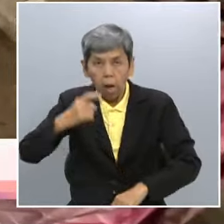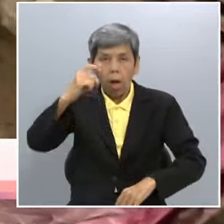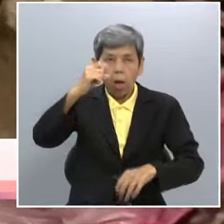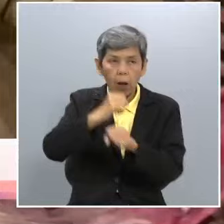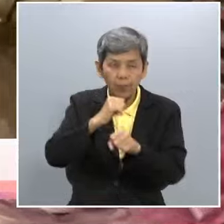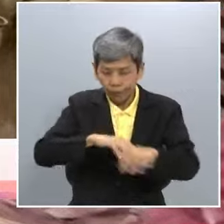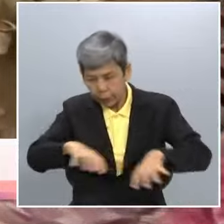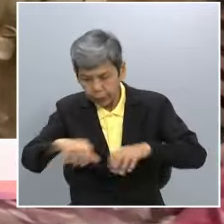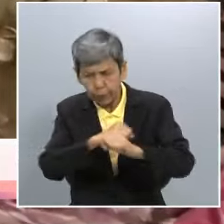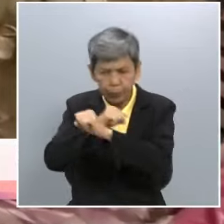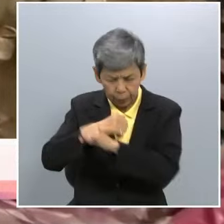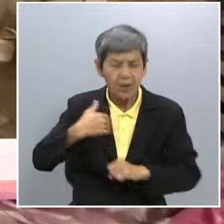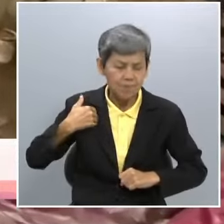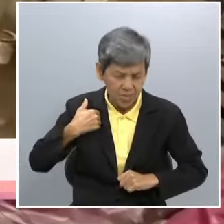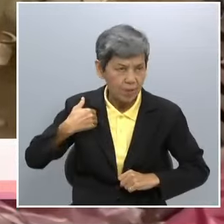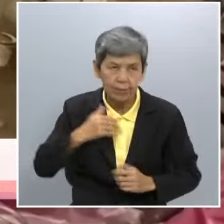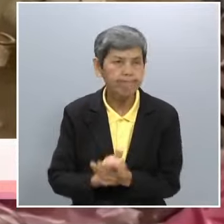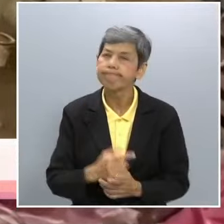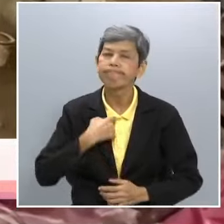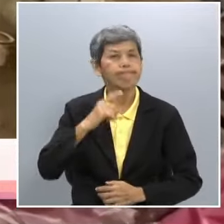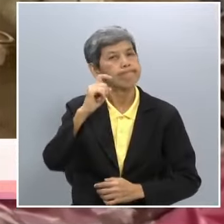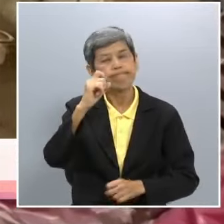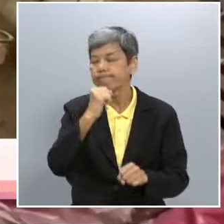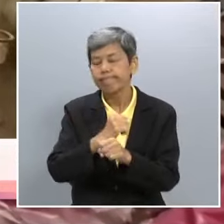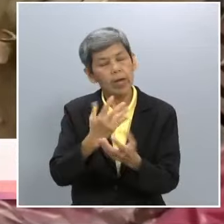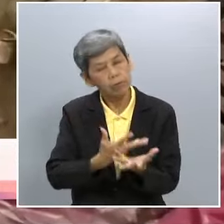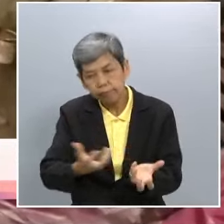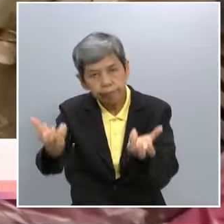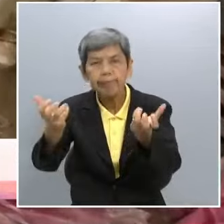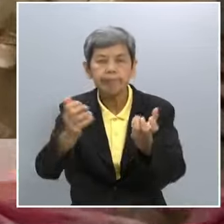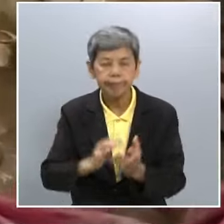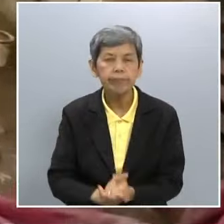จะเตรียมการป้องกันไว้ระดับหนึ่งแต่ก็ได้รับความเสียหายค่ะ